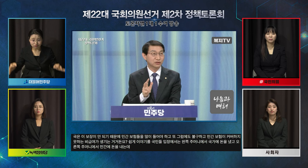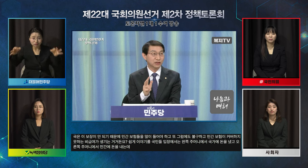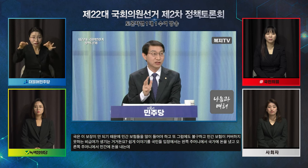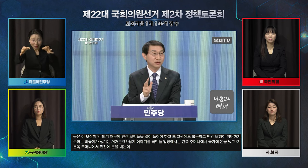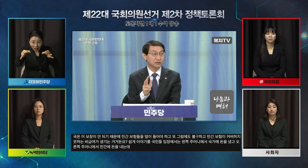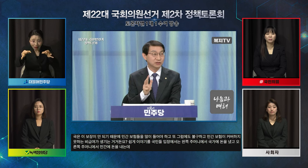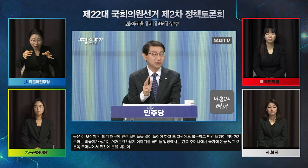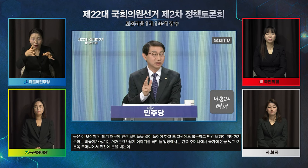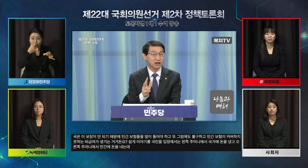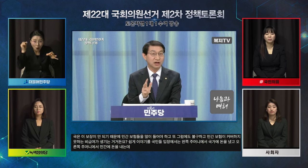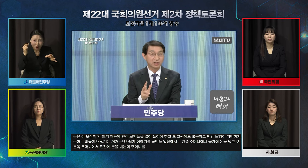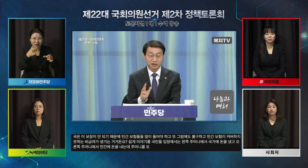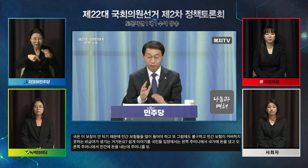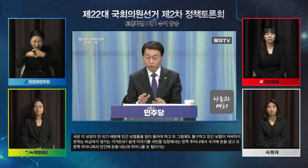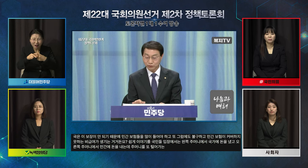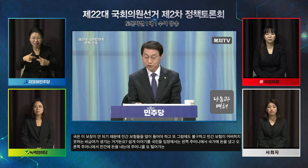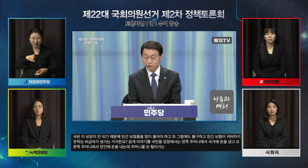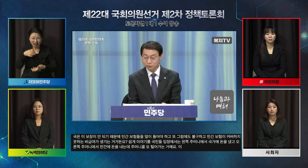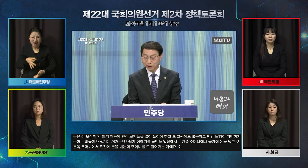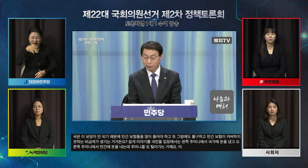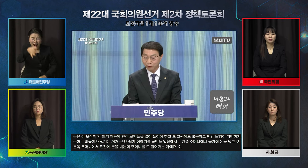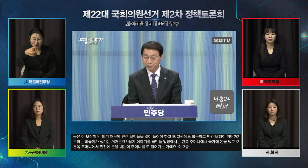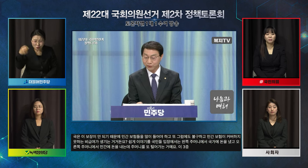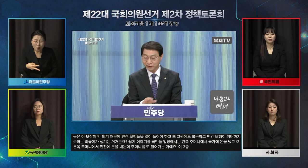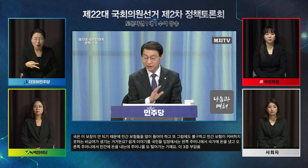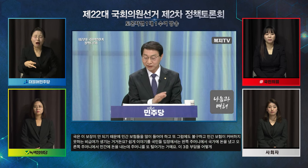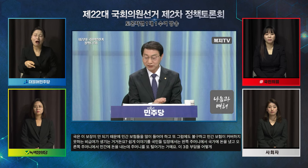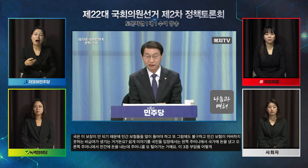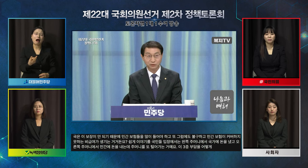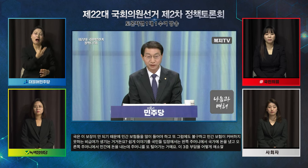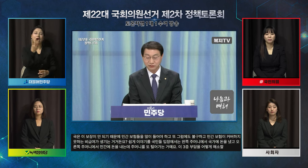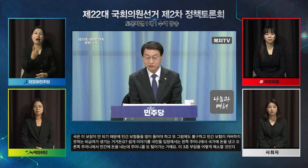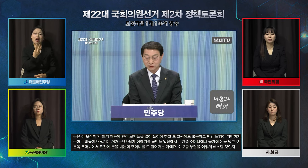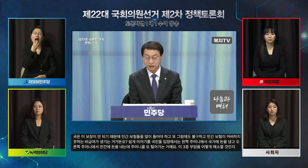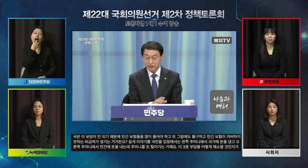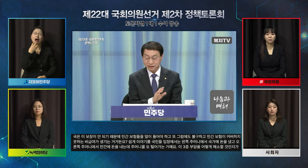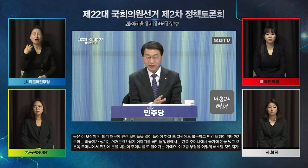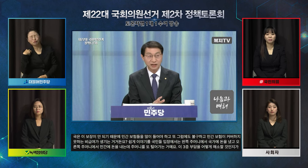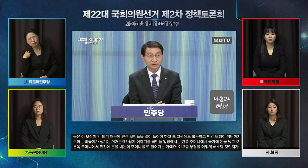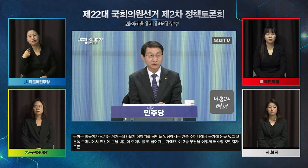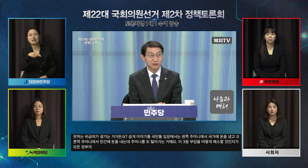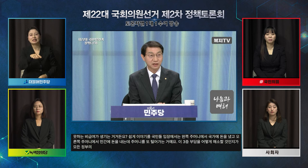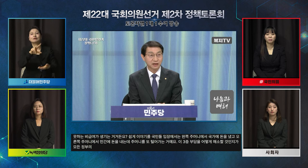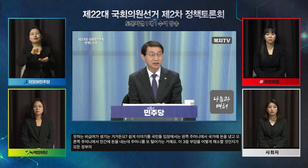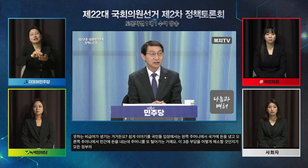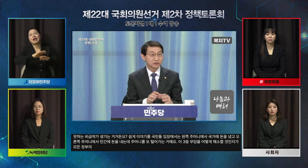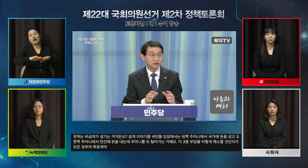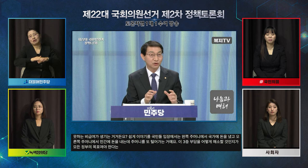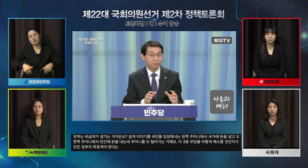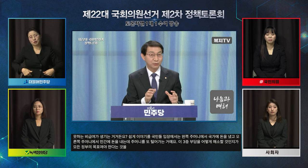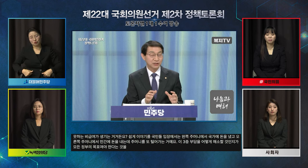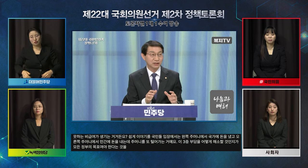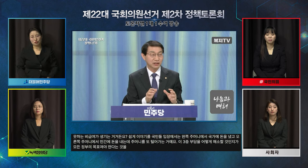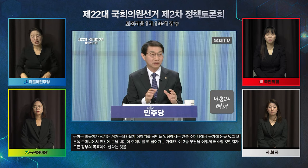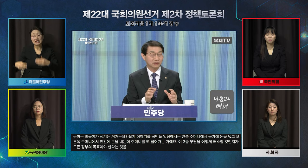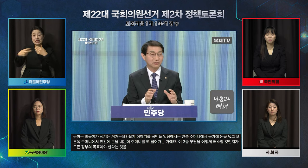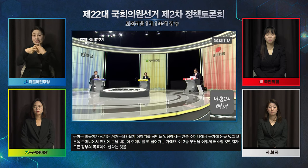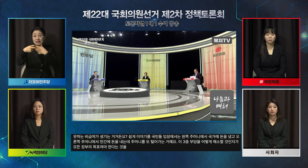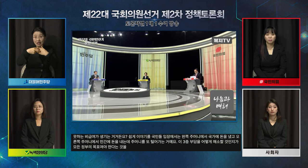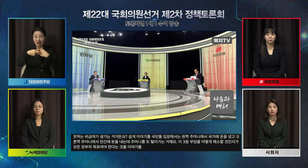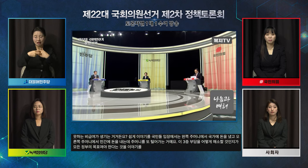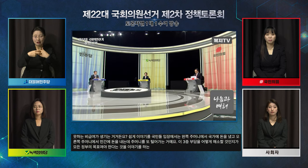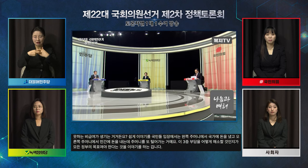부담을 어떻게 해소할 것인가가 모든 정부의 목표여야 된다라고 하는 것을 이해하는 겁니다. 의료보장